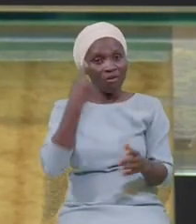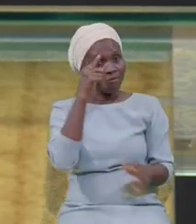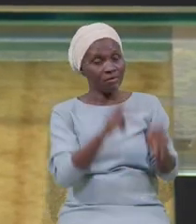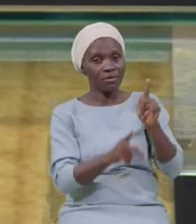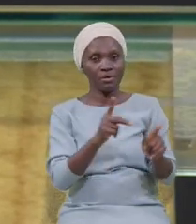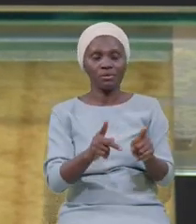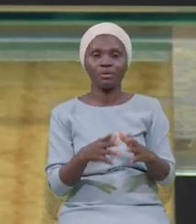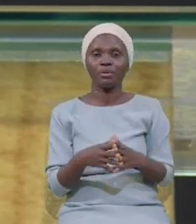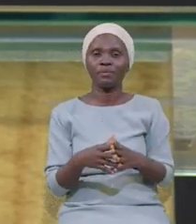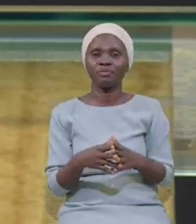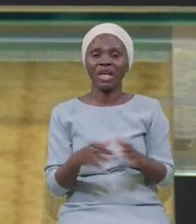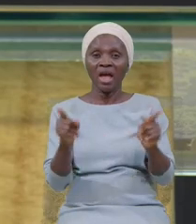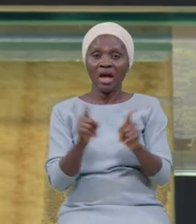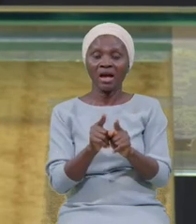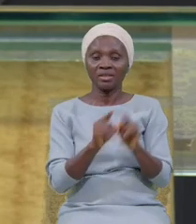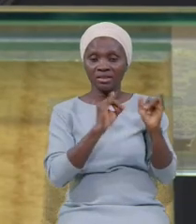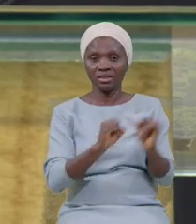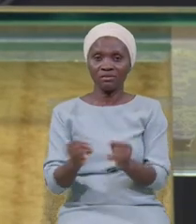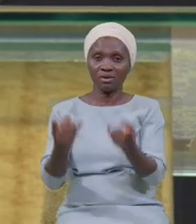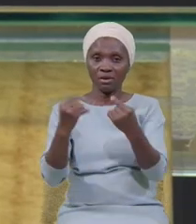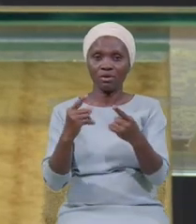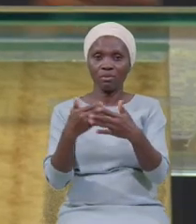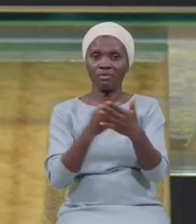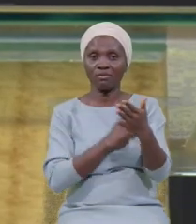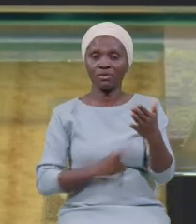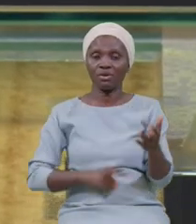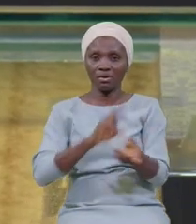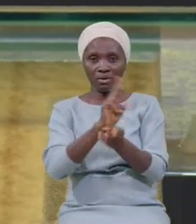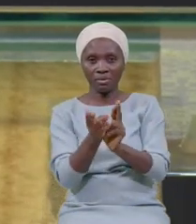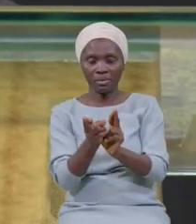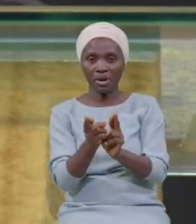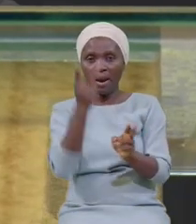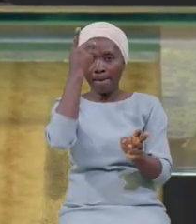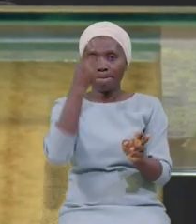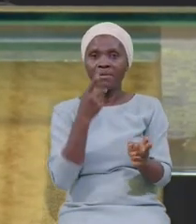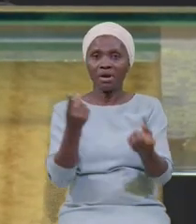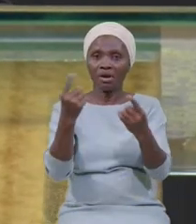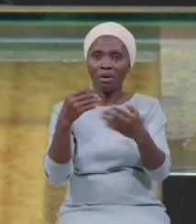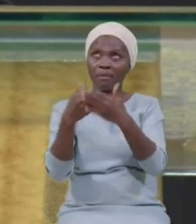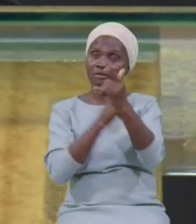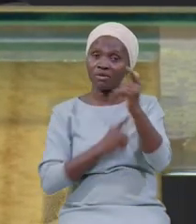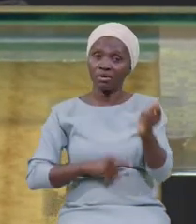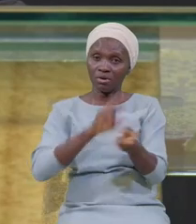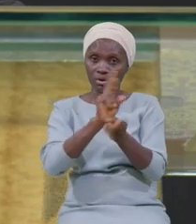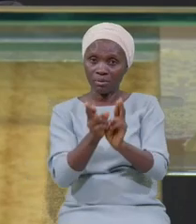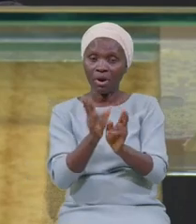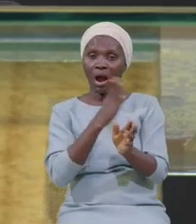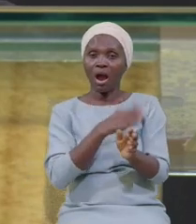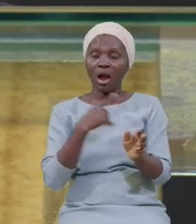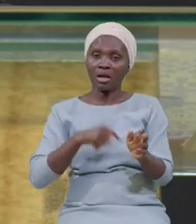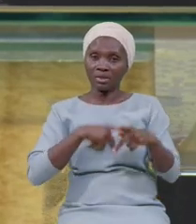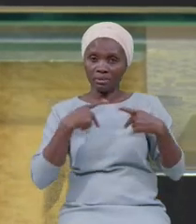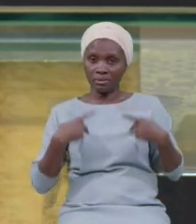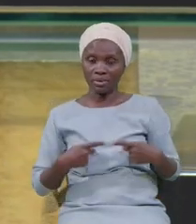Chacun est venu devant le Seigneur pour se repentir. Les parents viennent se repentir. Les princes et les sacrificateurs viennent se